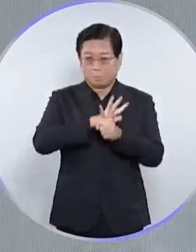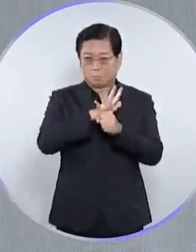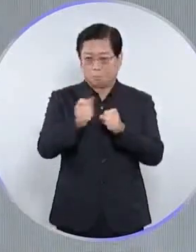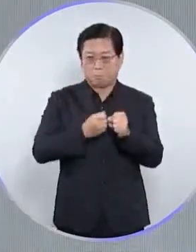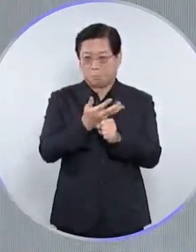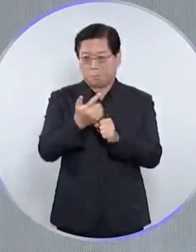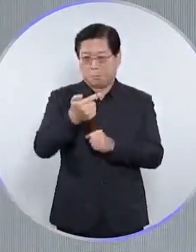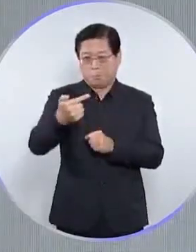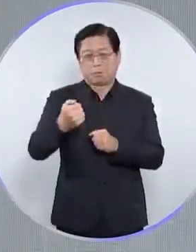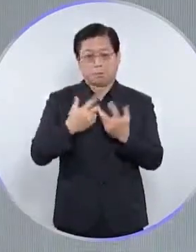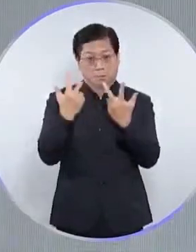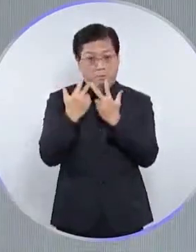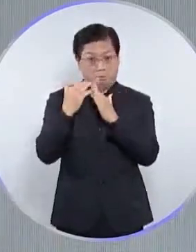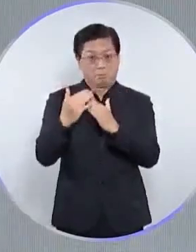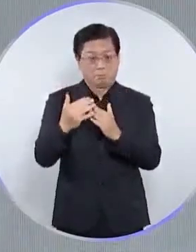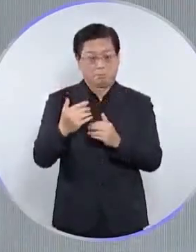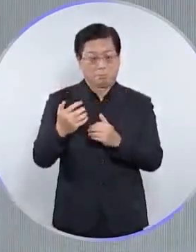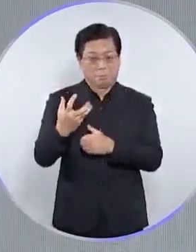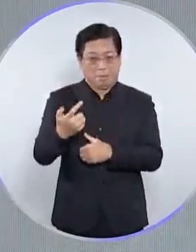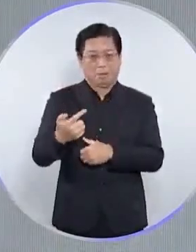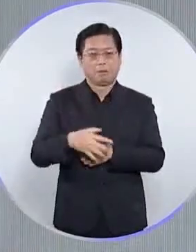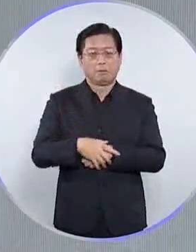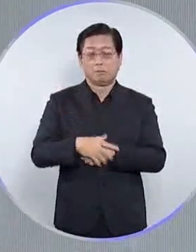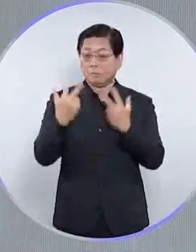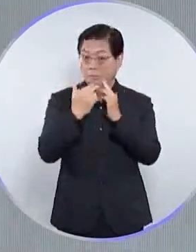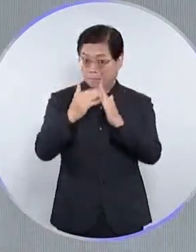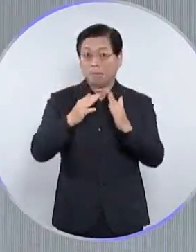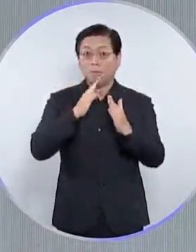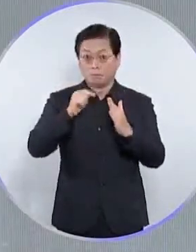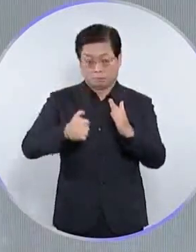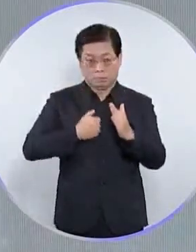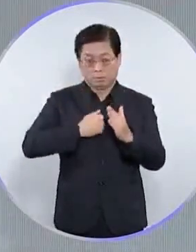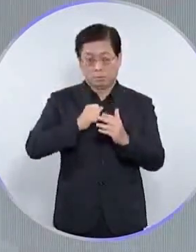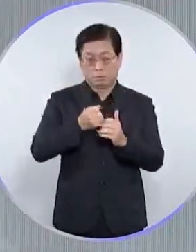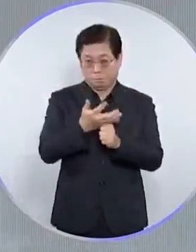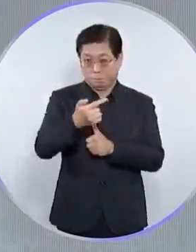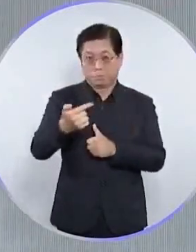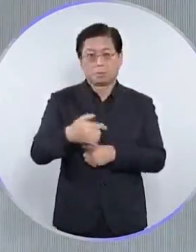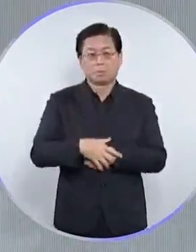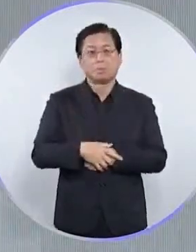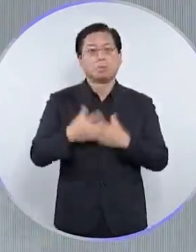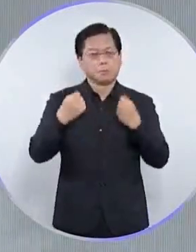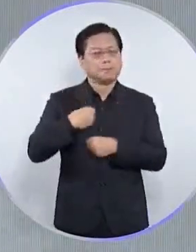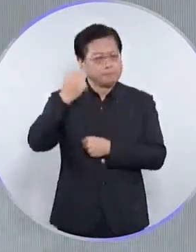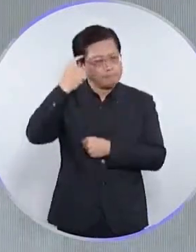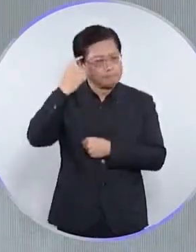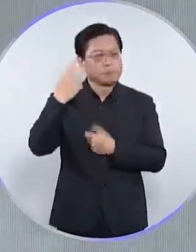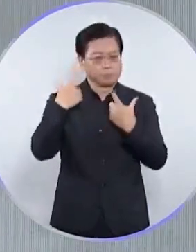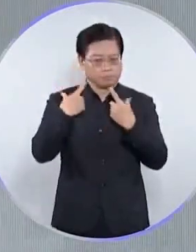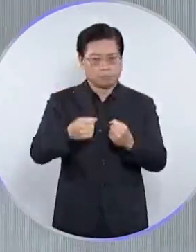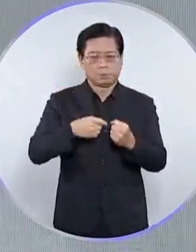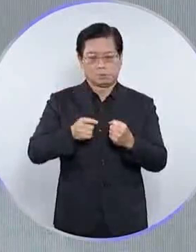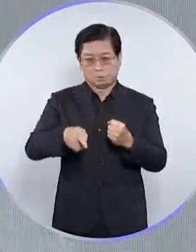严峻，拢伫新北市。新北市是疫情严重，我本来就抱一个说防疫视同